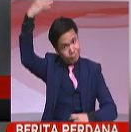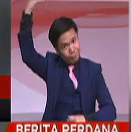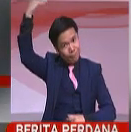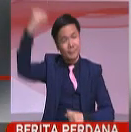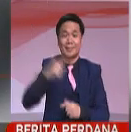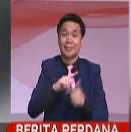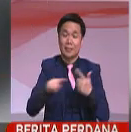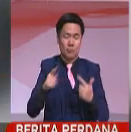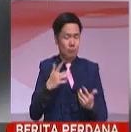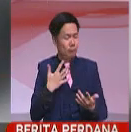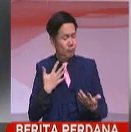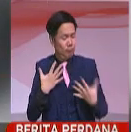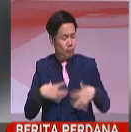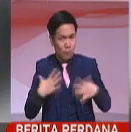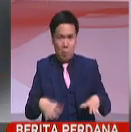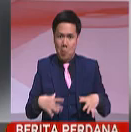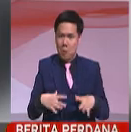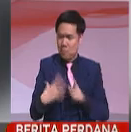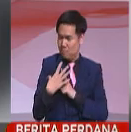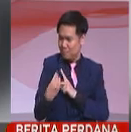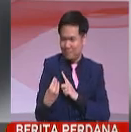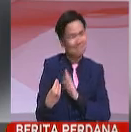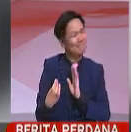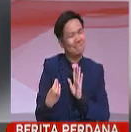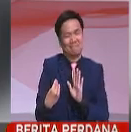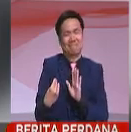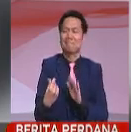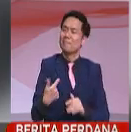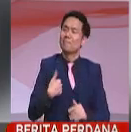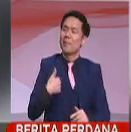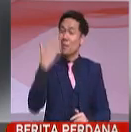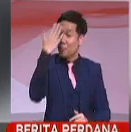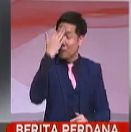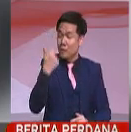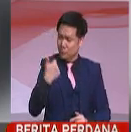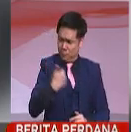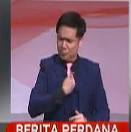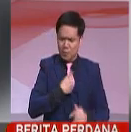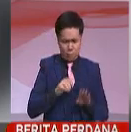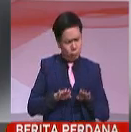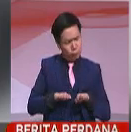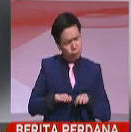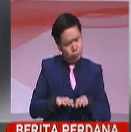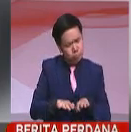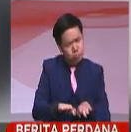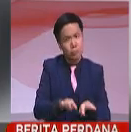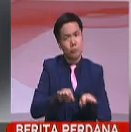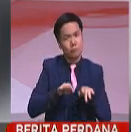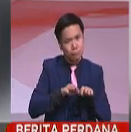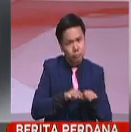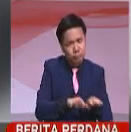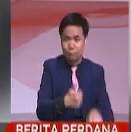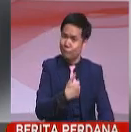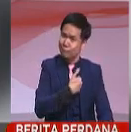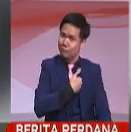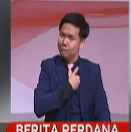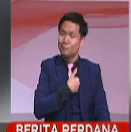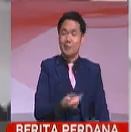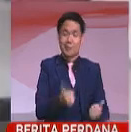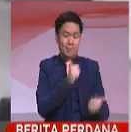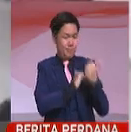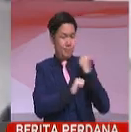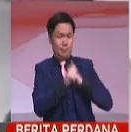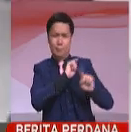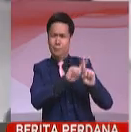fashion pakaian yang tidak dapat ditiru kerana kebanyakannya dijahit sendiri oleh beliau, Saloma membintangi pelbagai